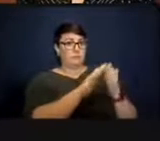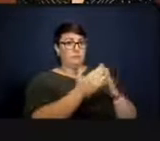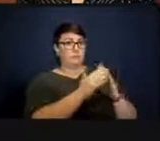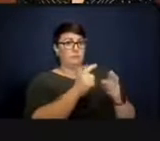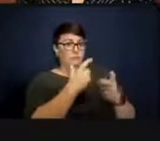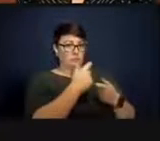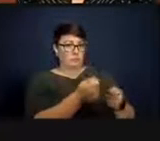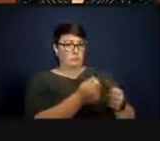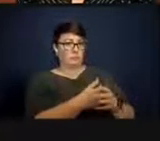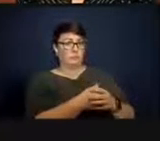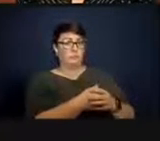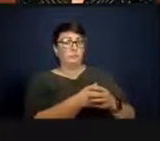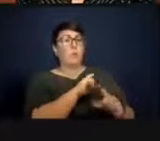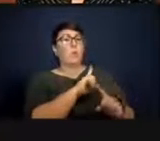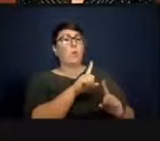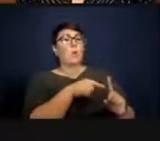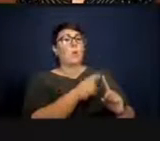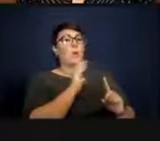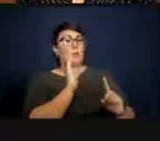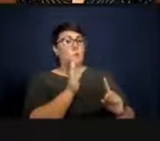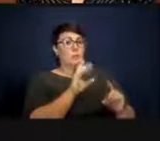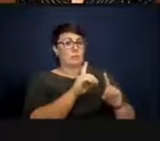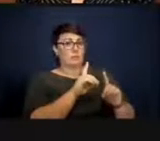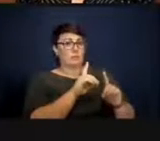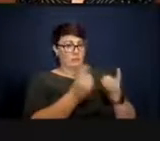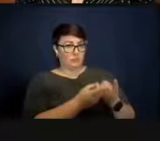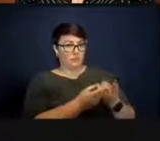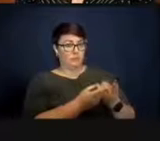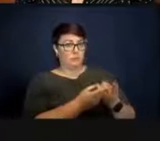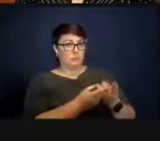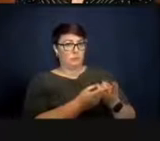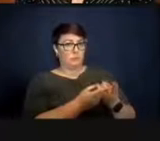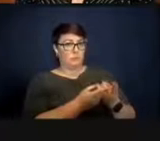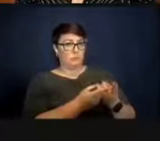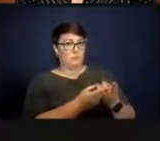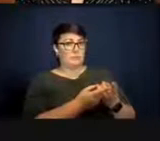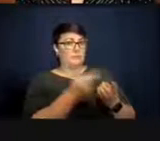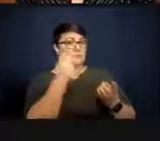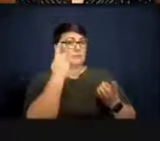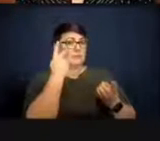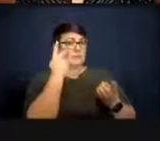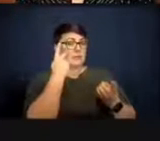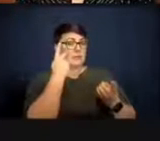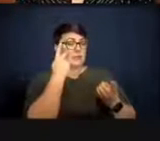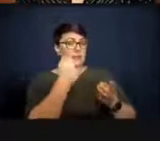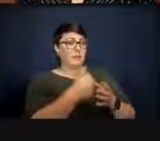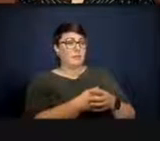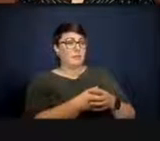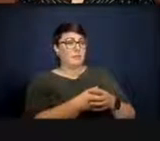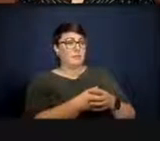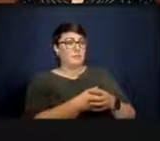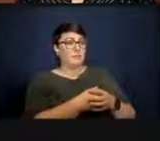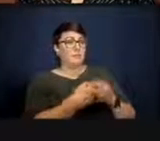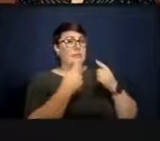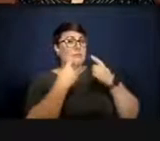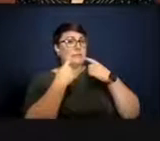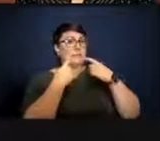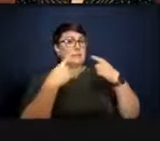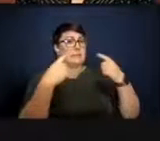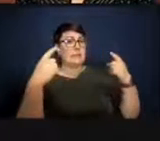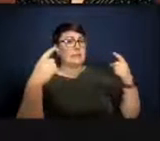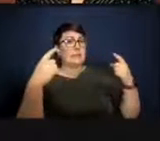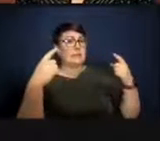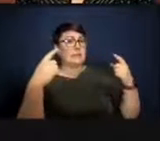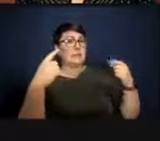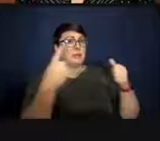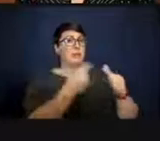بعض الأرقام المثيرة للاهتمام عندما ترى المقاطعة هذه النتائج. متى سنرى نتائج الخطة الجديدة